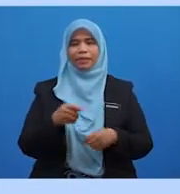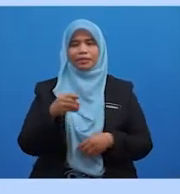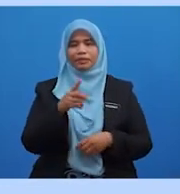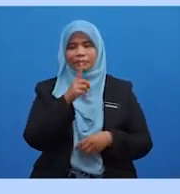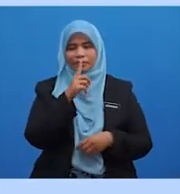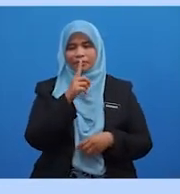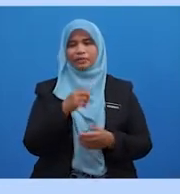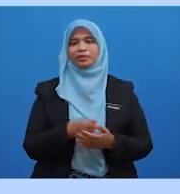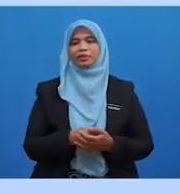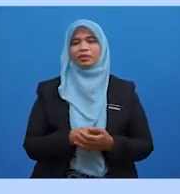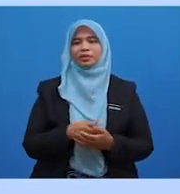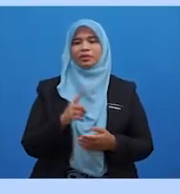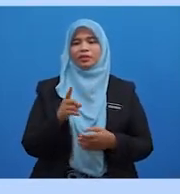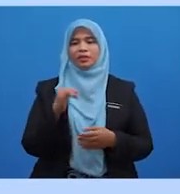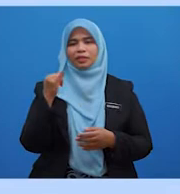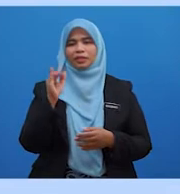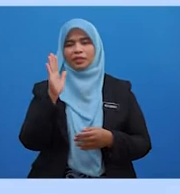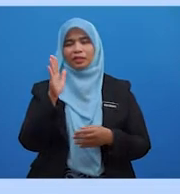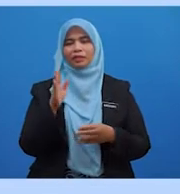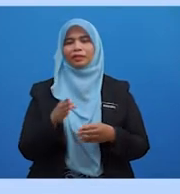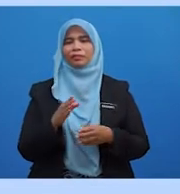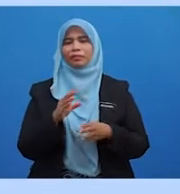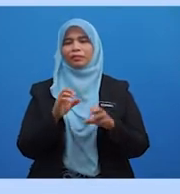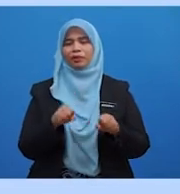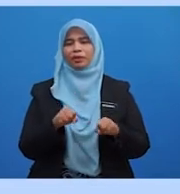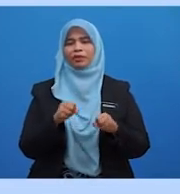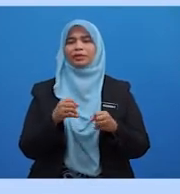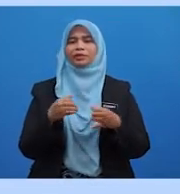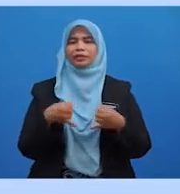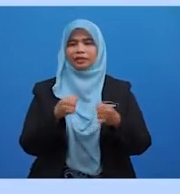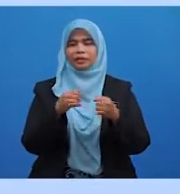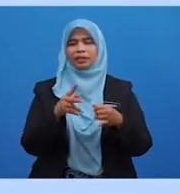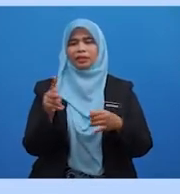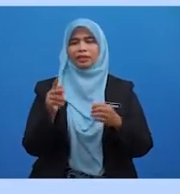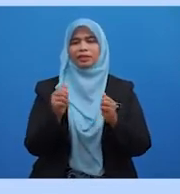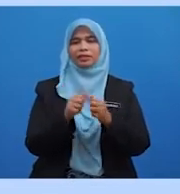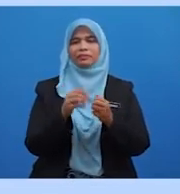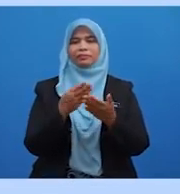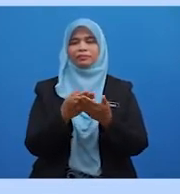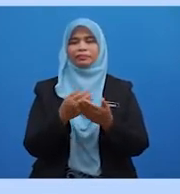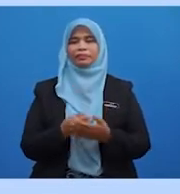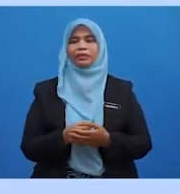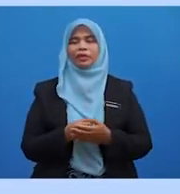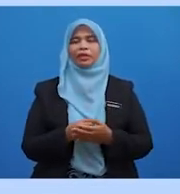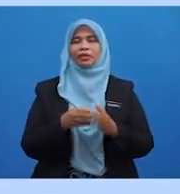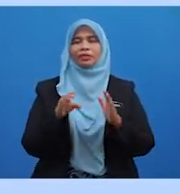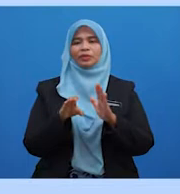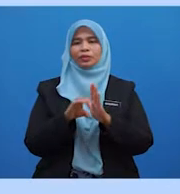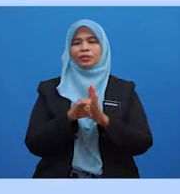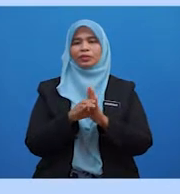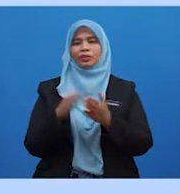gangguan dengan fikiran yang pasif serta otot-otot bebas daripada gangguan seperti ketegangan,